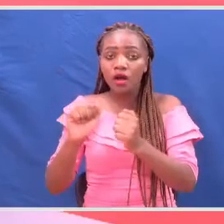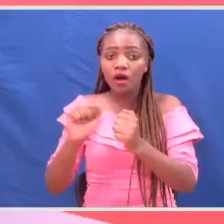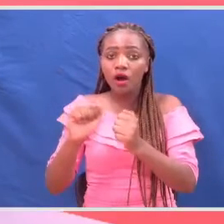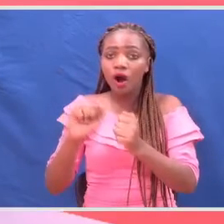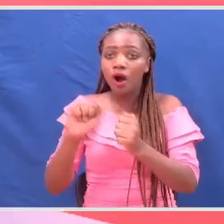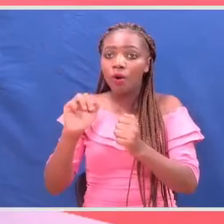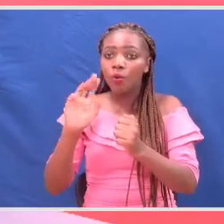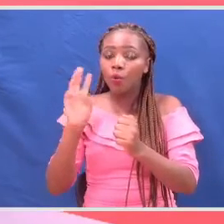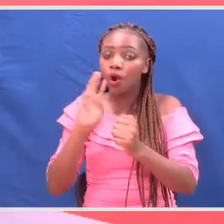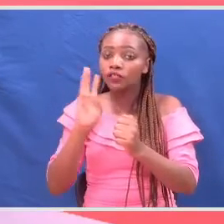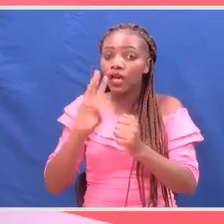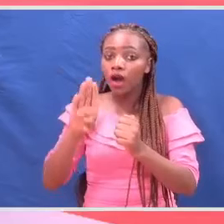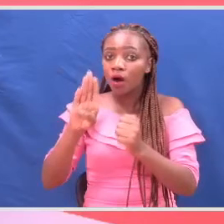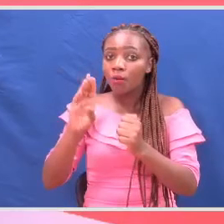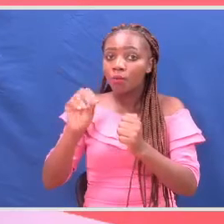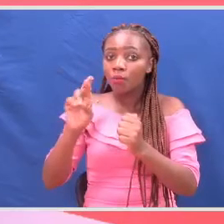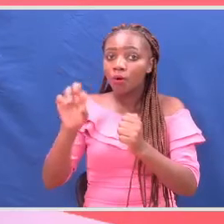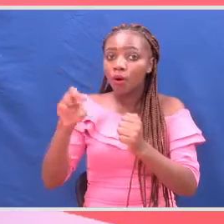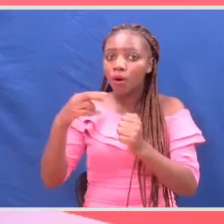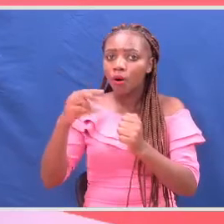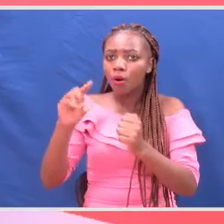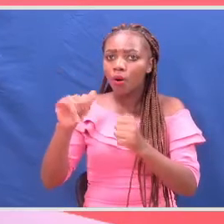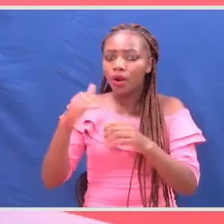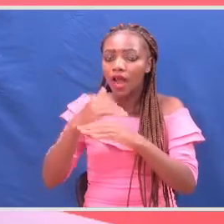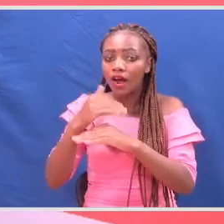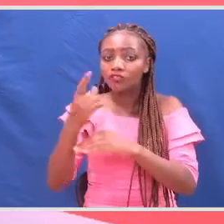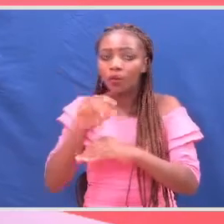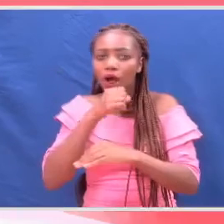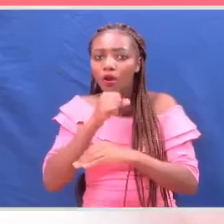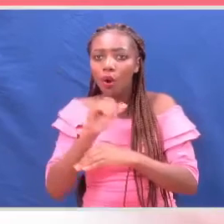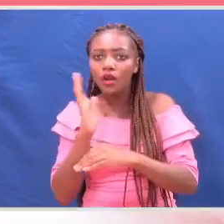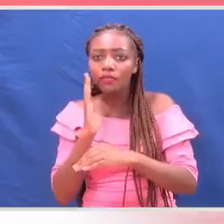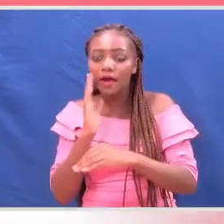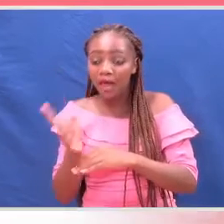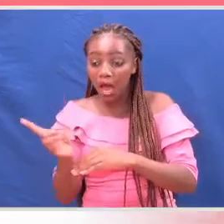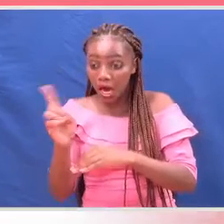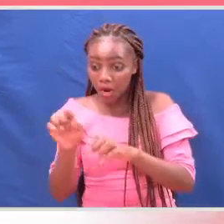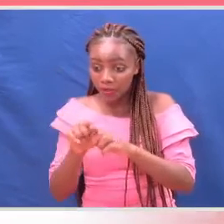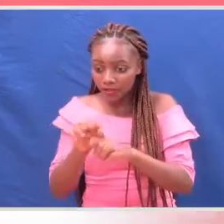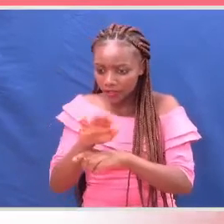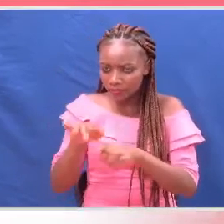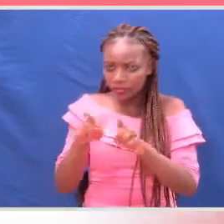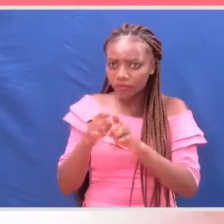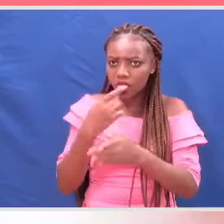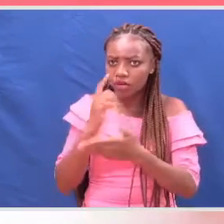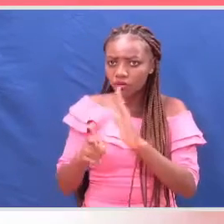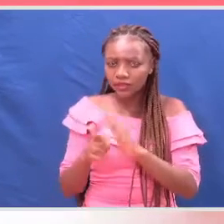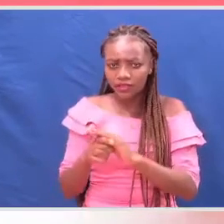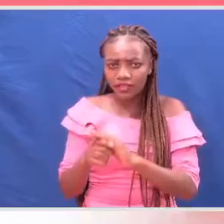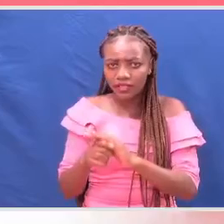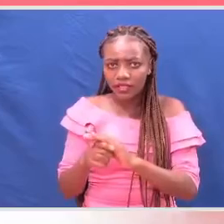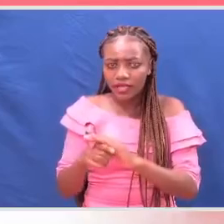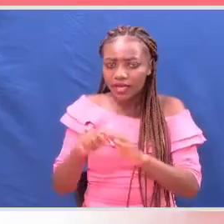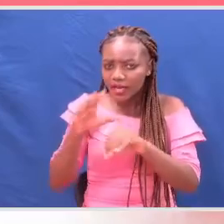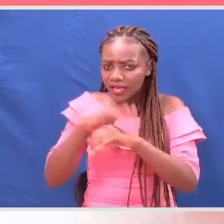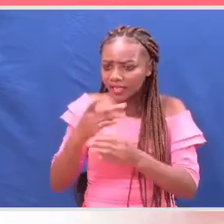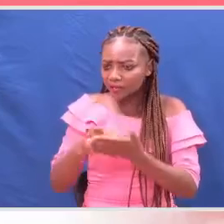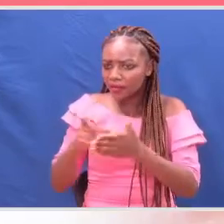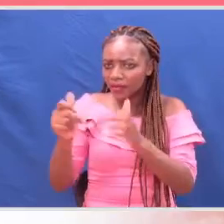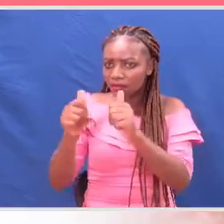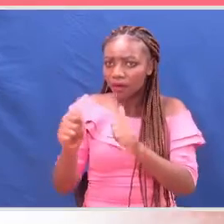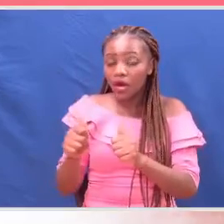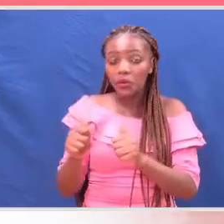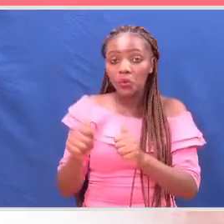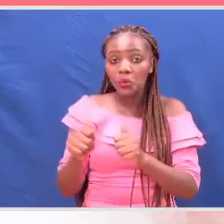la Kariminu. Hii ni baada ya mama mmoja mkongwe kuvamia kituo hicho akidai kwamba hajapokezwa fidia yake,